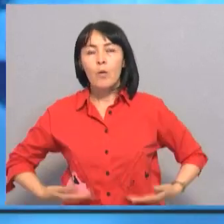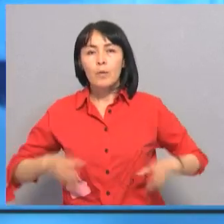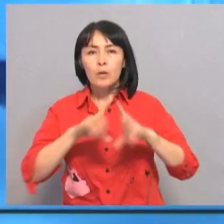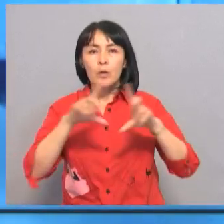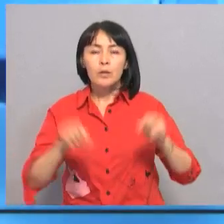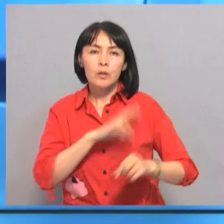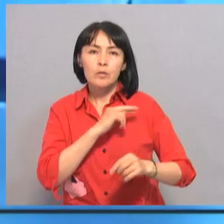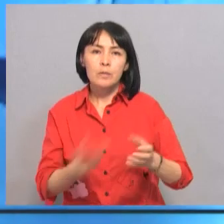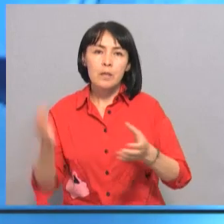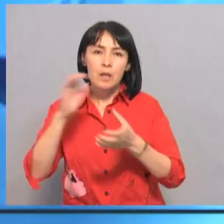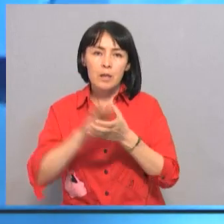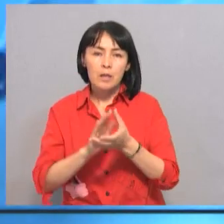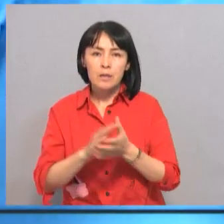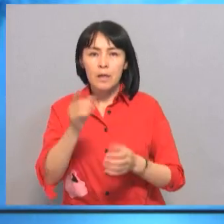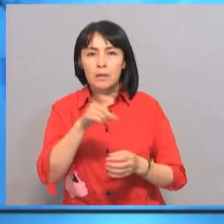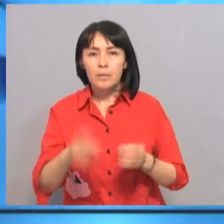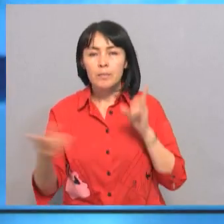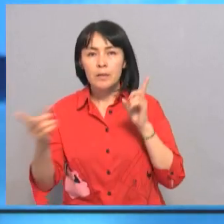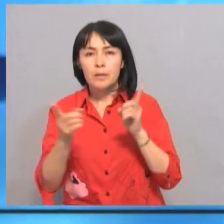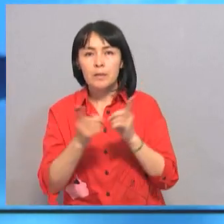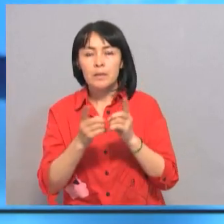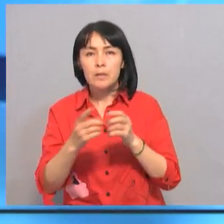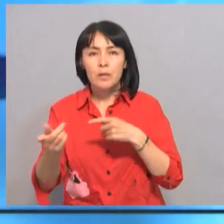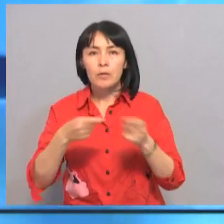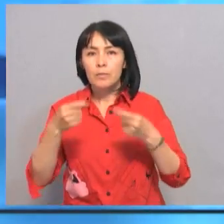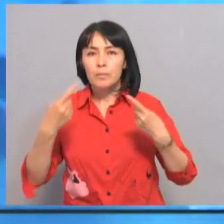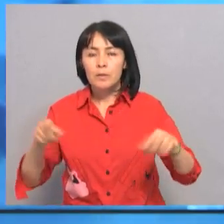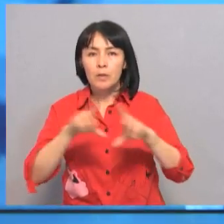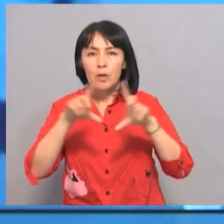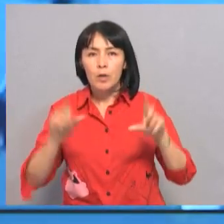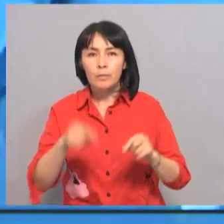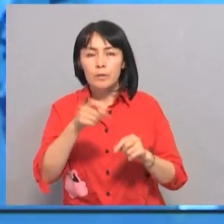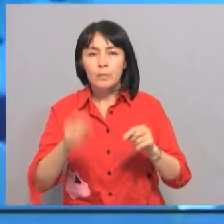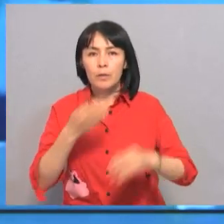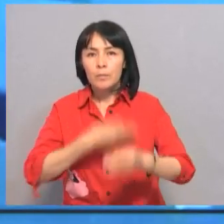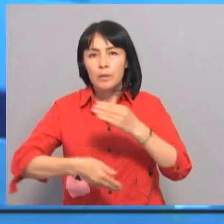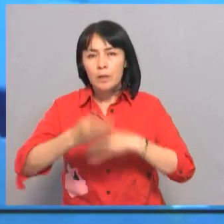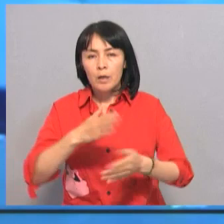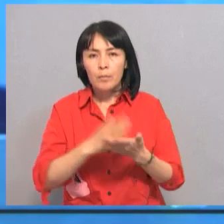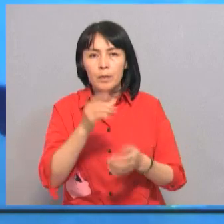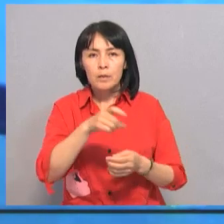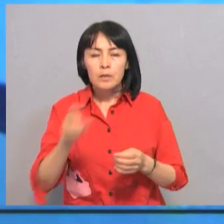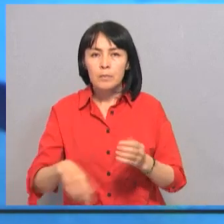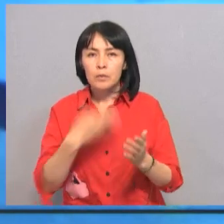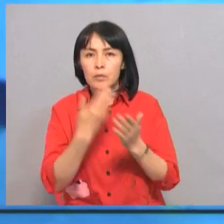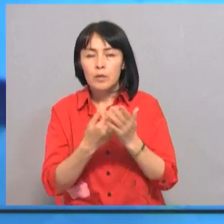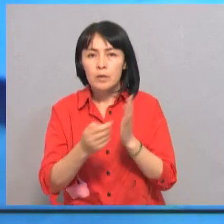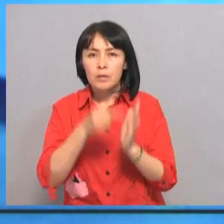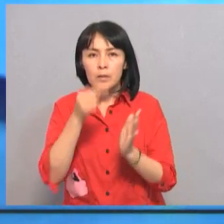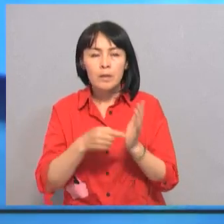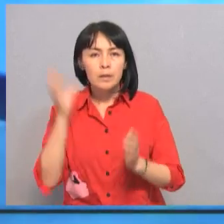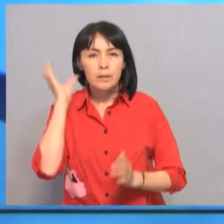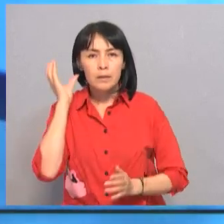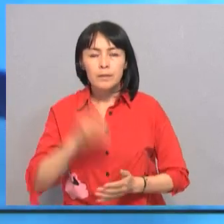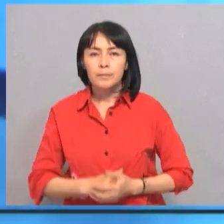орталығының жұмысымен танысып, жұртшылықпен кездесті. Үкіметтік емес ұйым өкілдері мен мүгедектігі бар азаматтардың ұсыныс пікірін